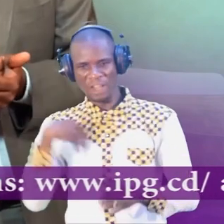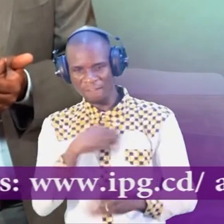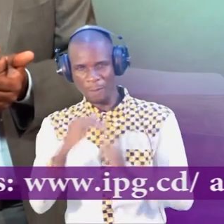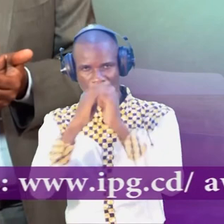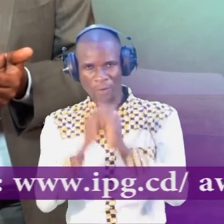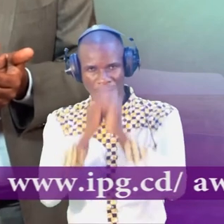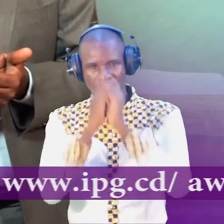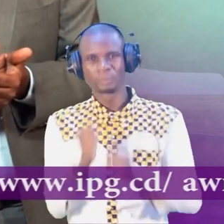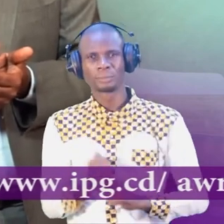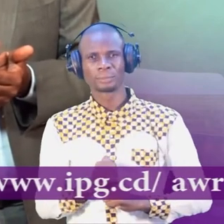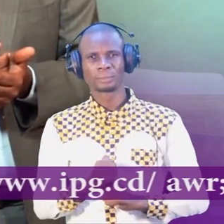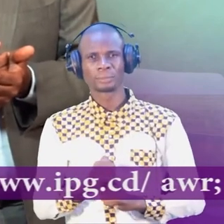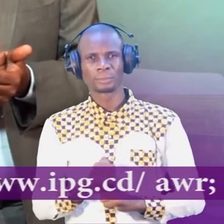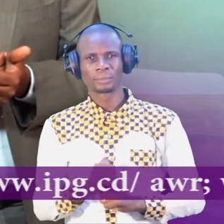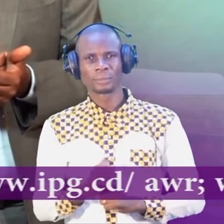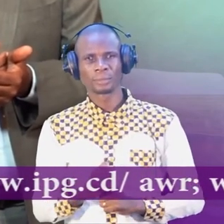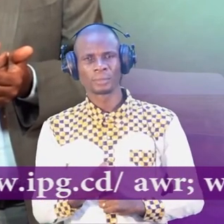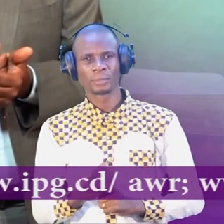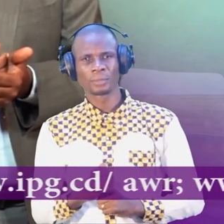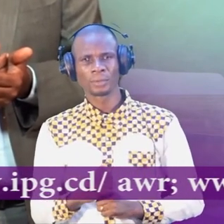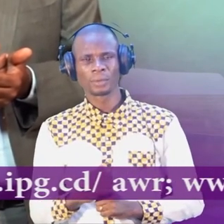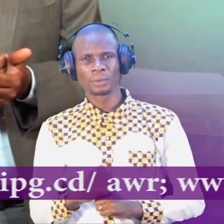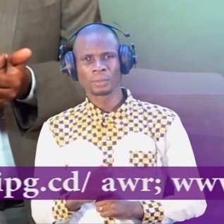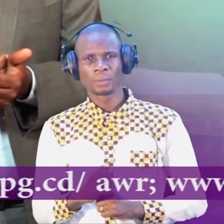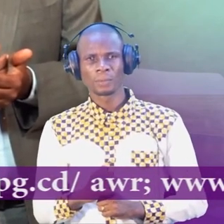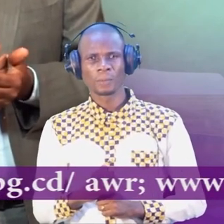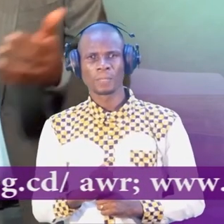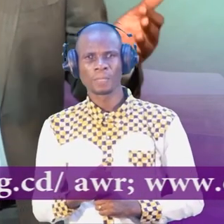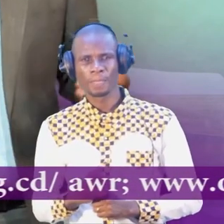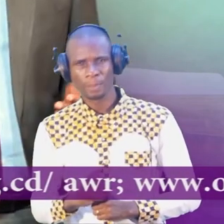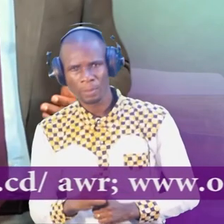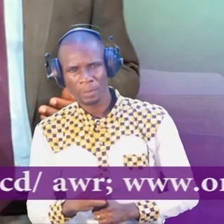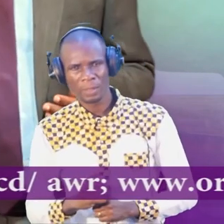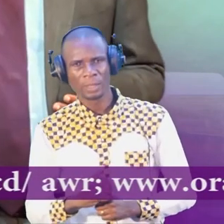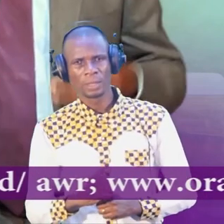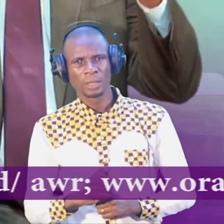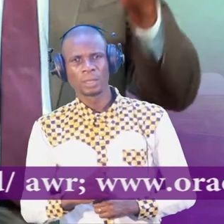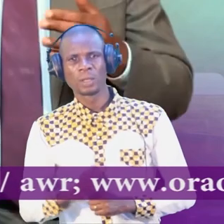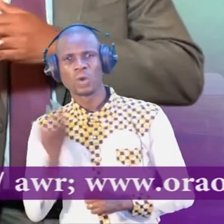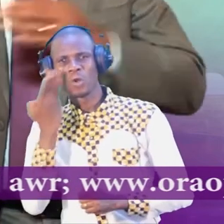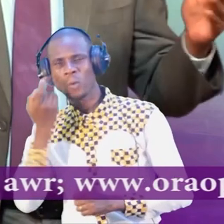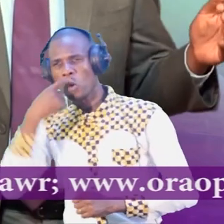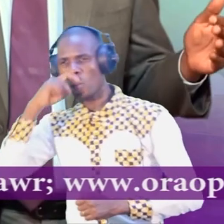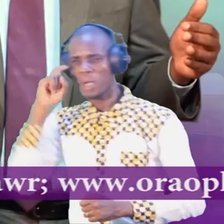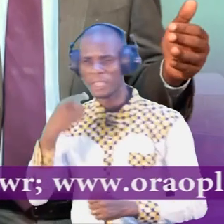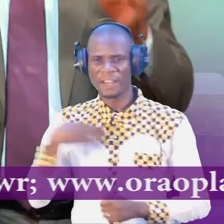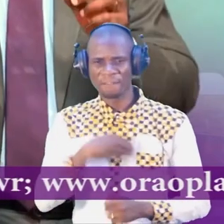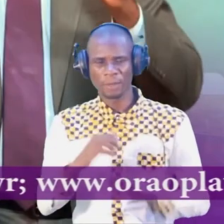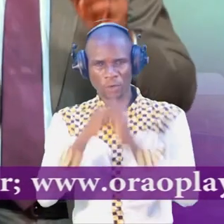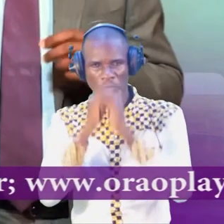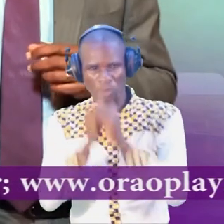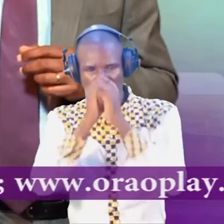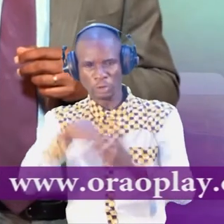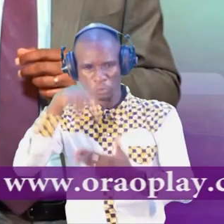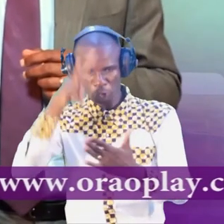Hata akaandika orodha ya sheria na masharti akampa mke wake. Akasema mke wake awe anaisoma